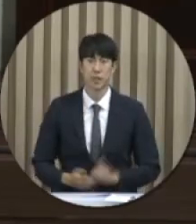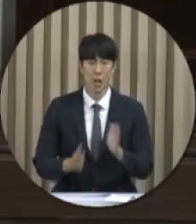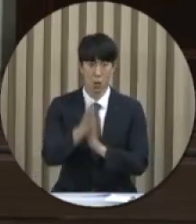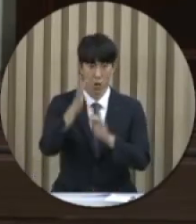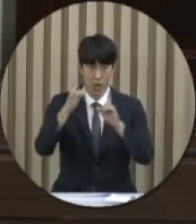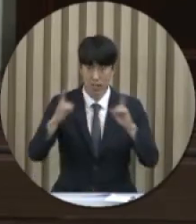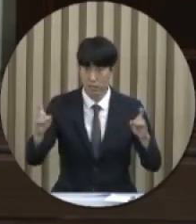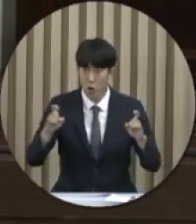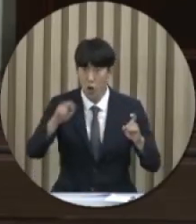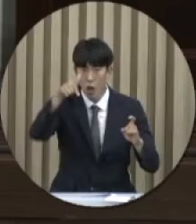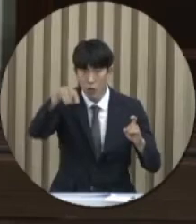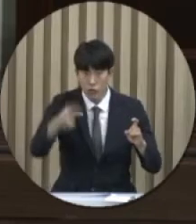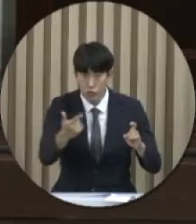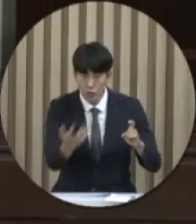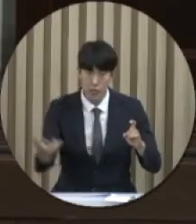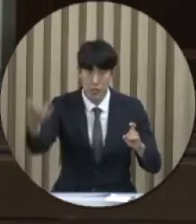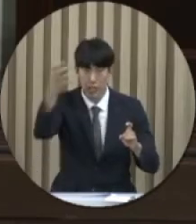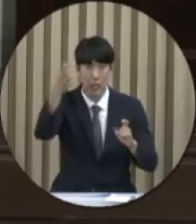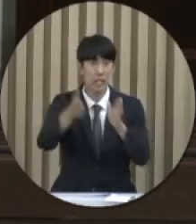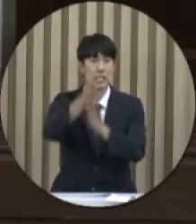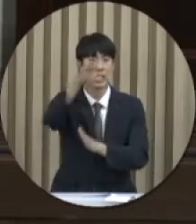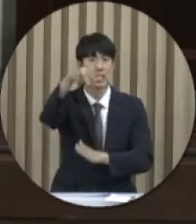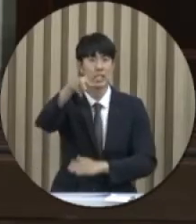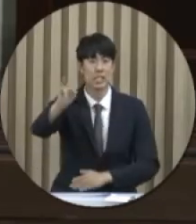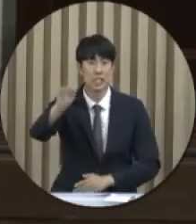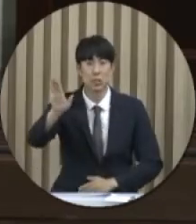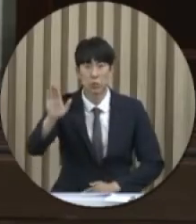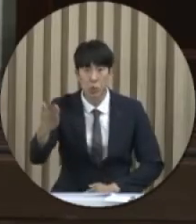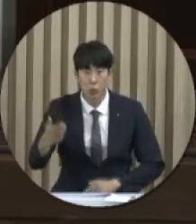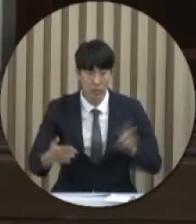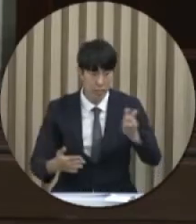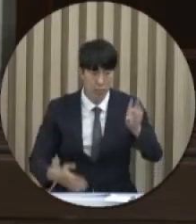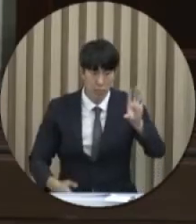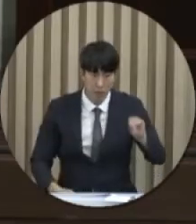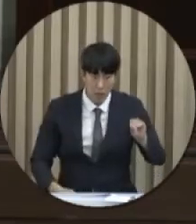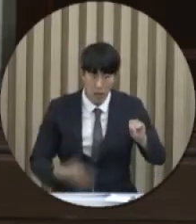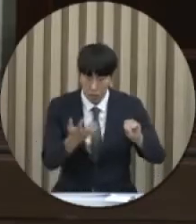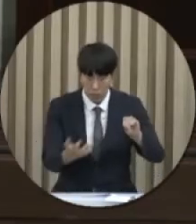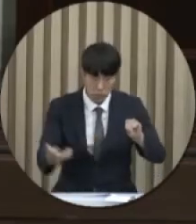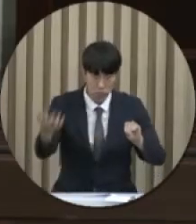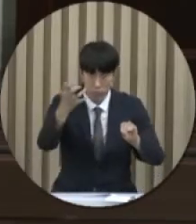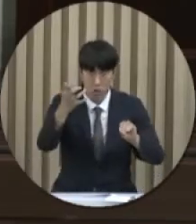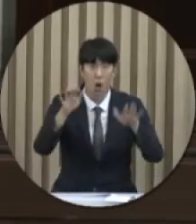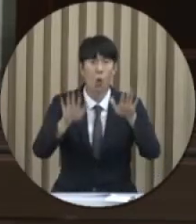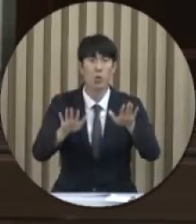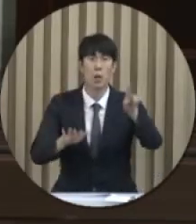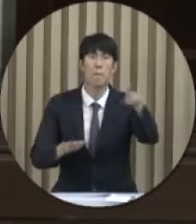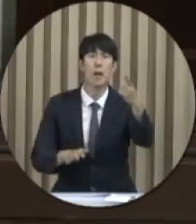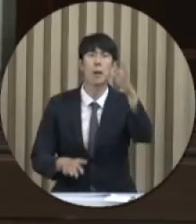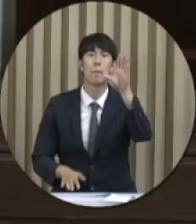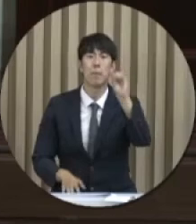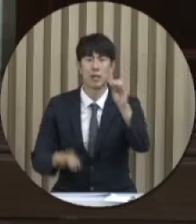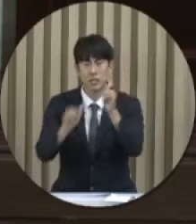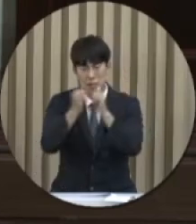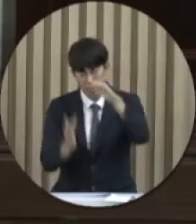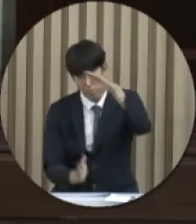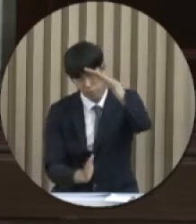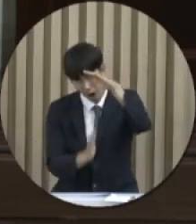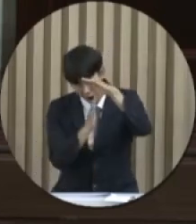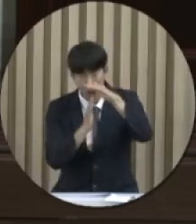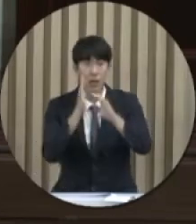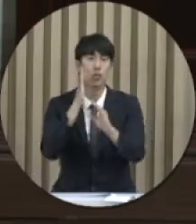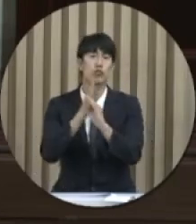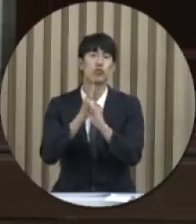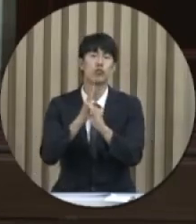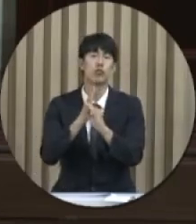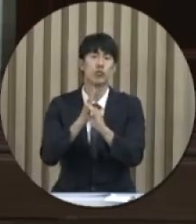화성군에서 화성시로 승격되고 20만의 인구가 오늘날 100만 인구를 바라보게 된 그